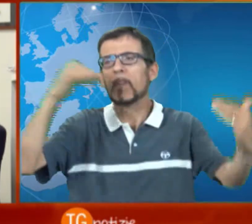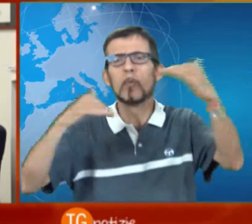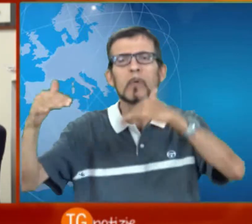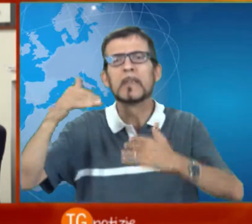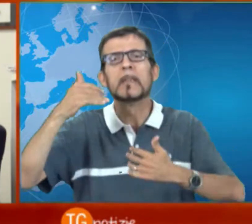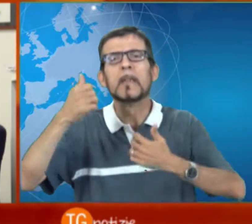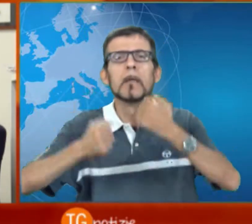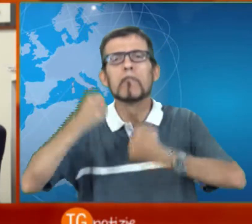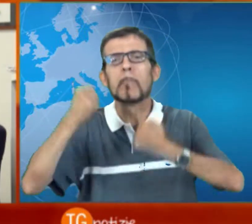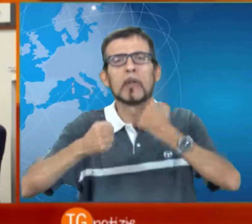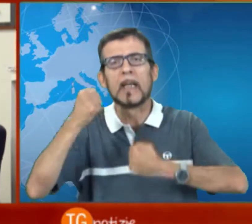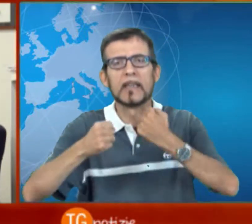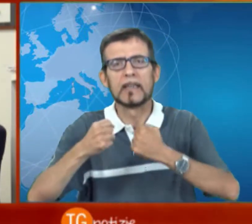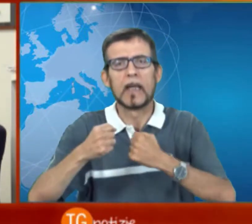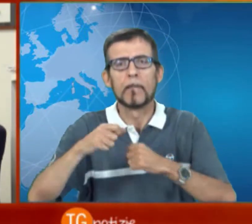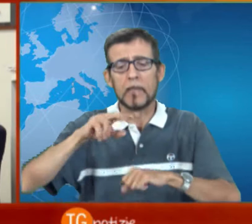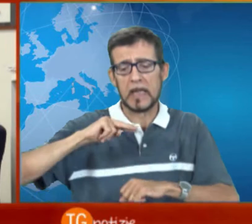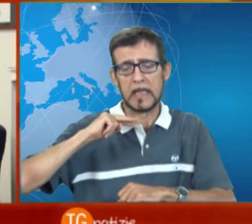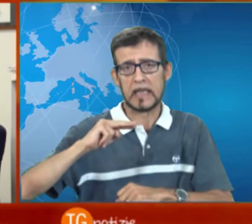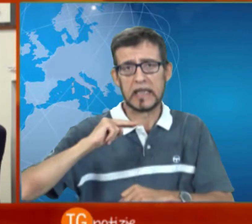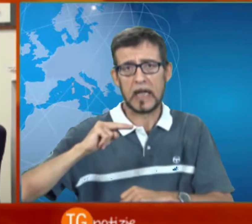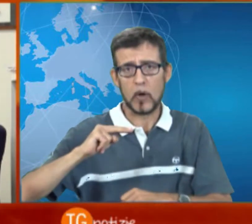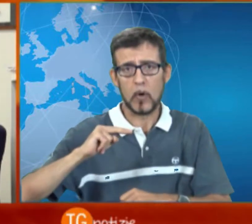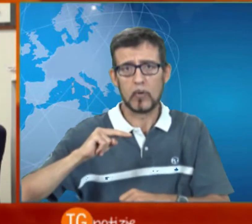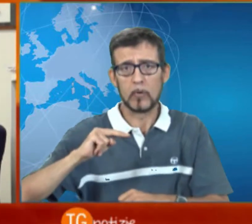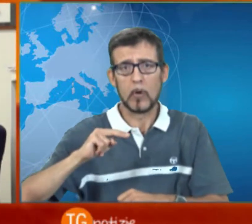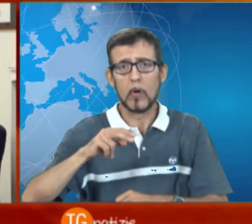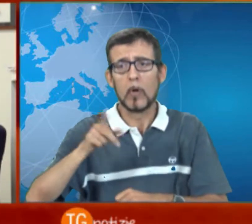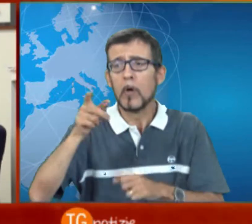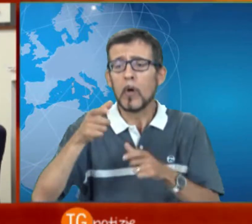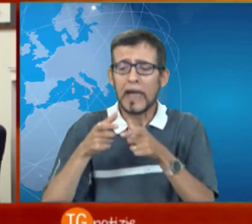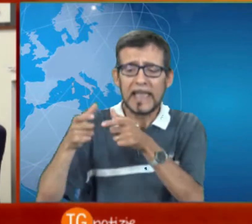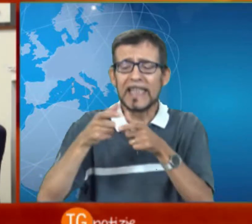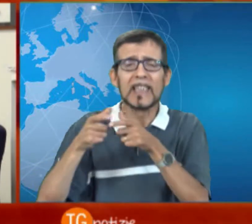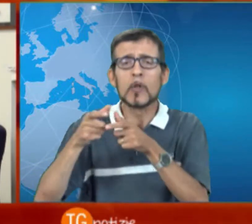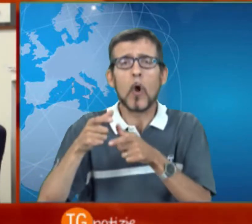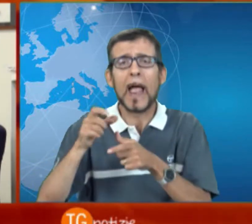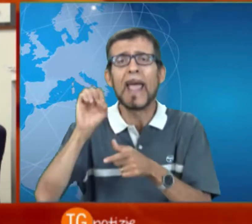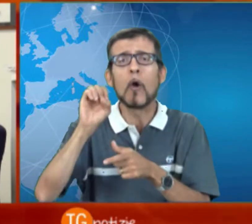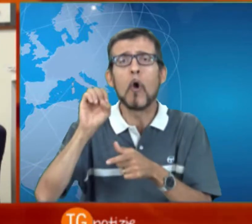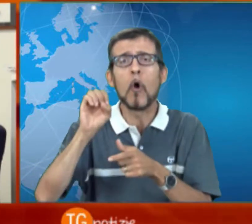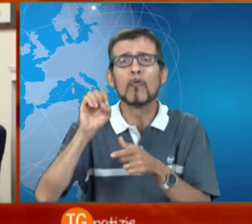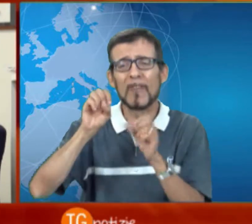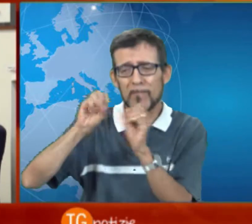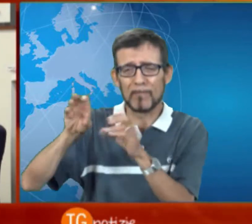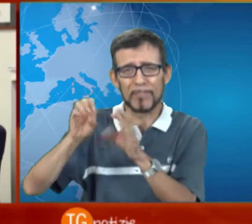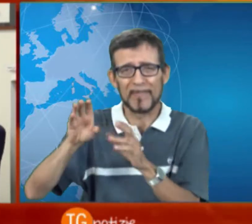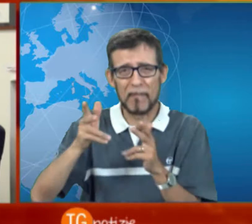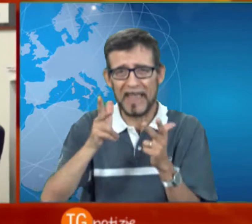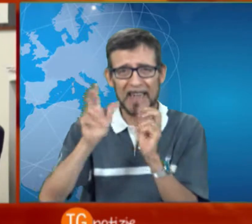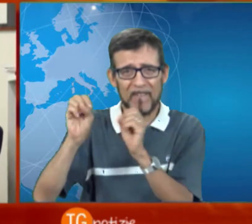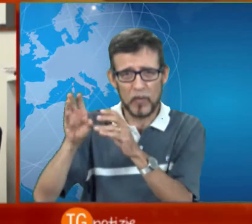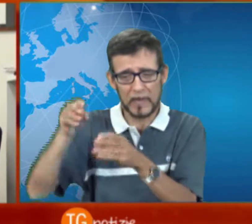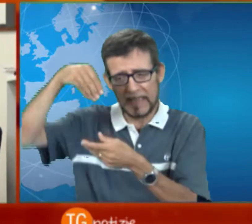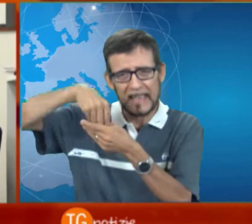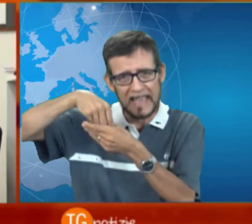Il secondo servizio nel nostro sommario invece è dedicato alle isole ecologiche, le piccole isole ecologiche che sorgeranno nella